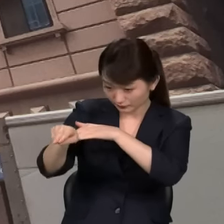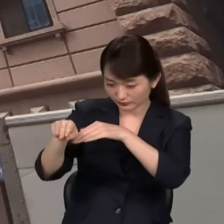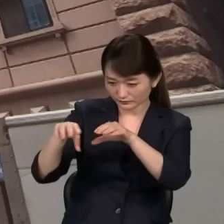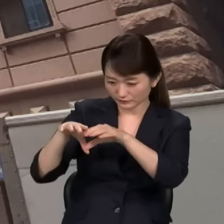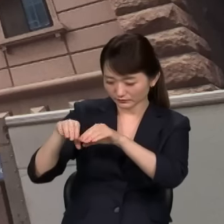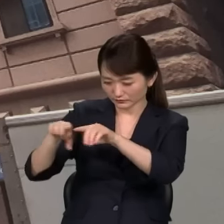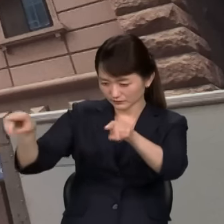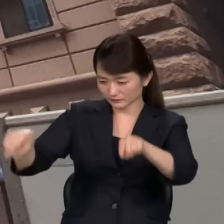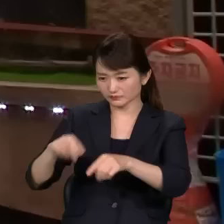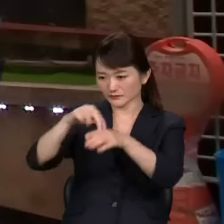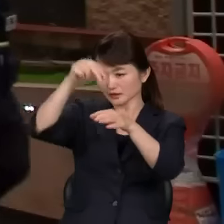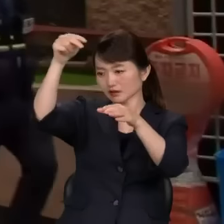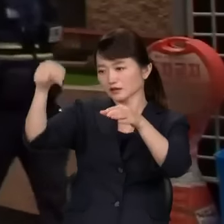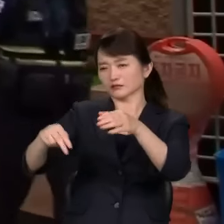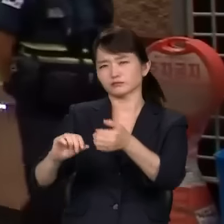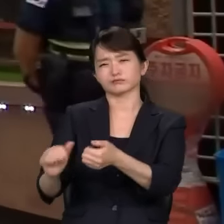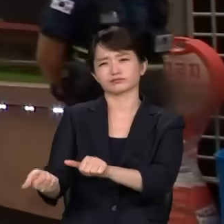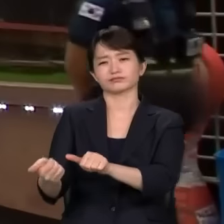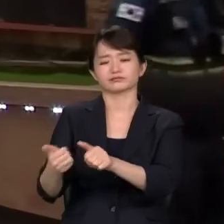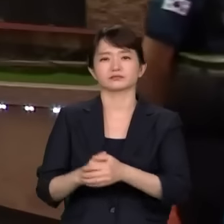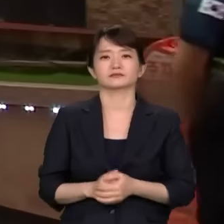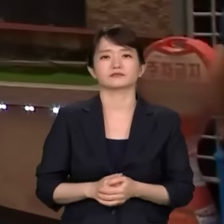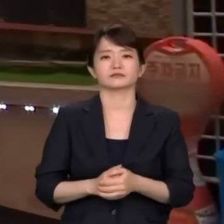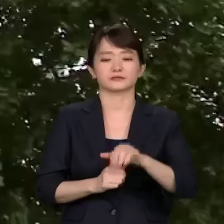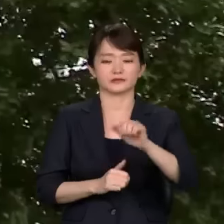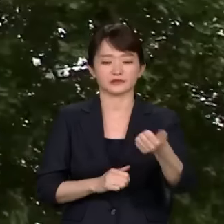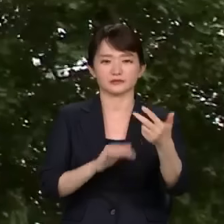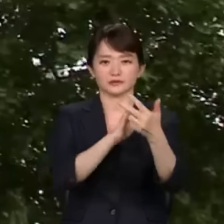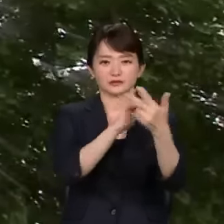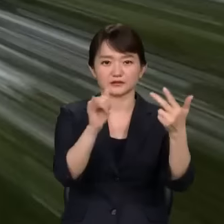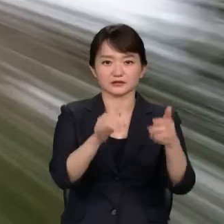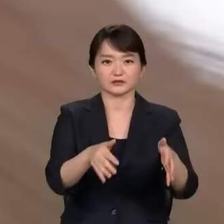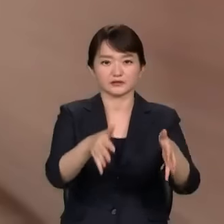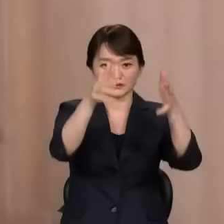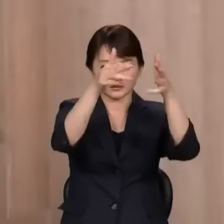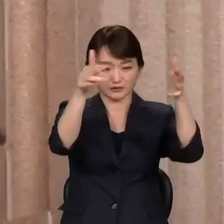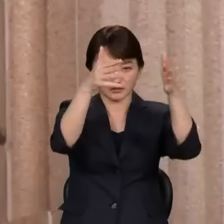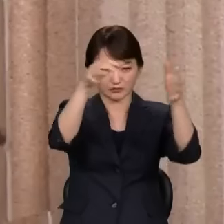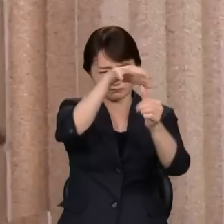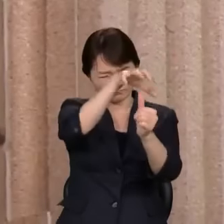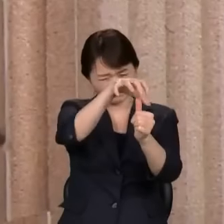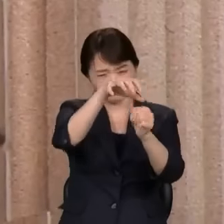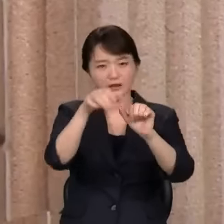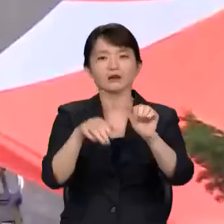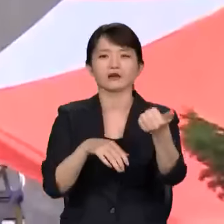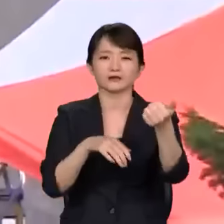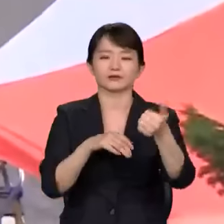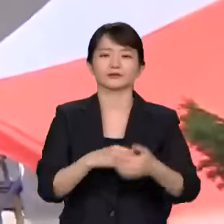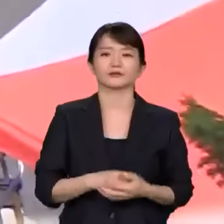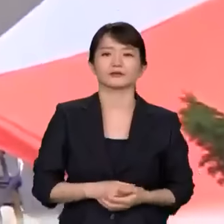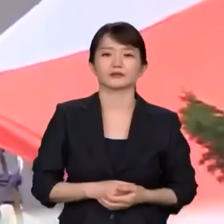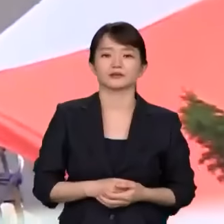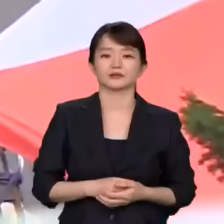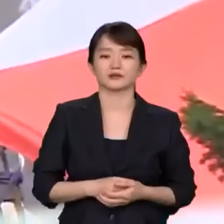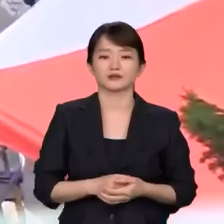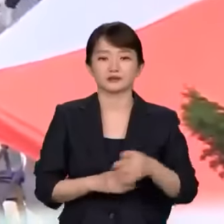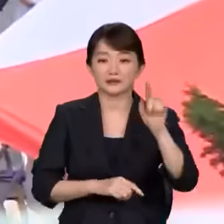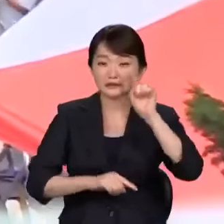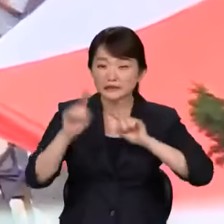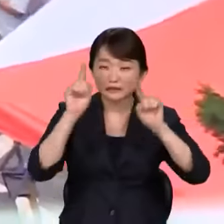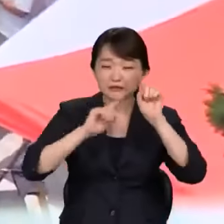던졌지만 숨졌습니다. 사망한 7명 모두 8층과 9층에 고립됐다 희생됐습니다. 크고 작은 부상을